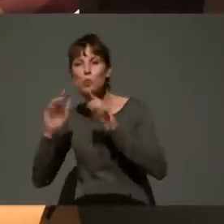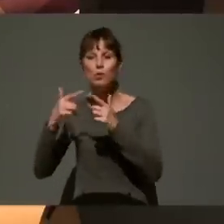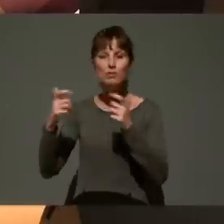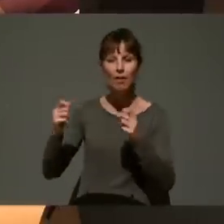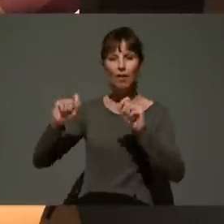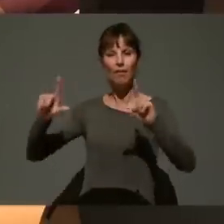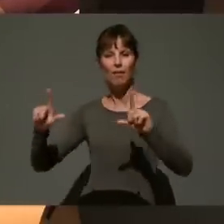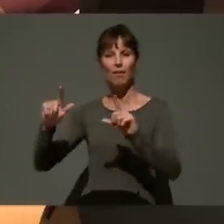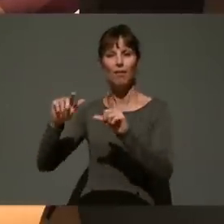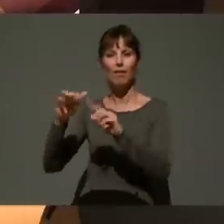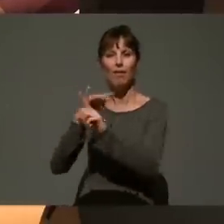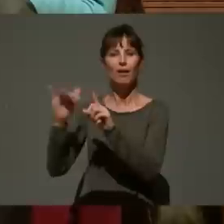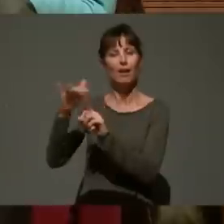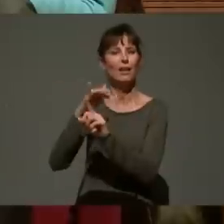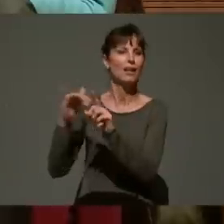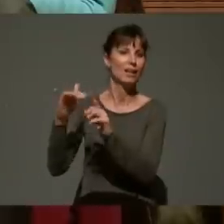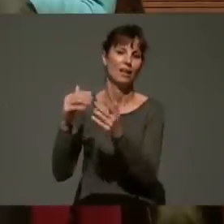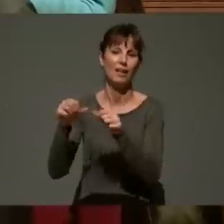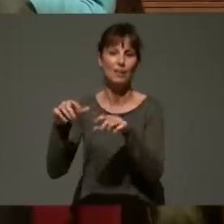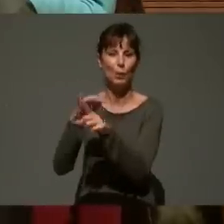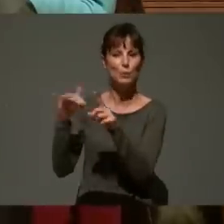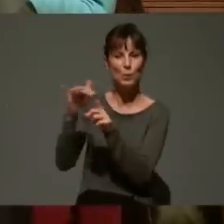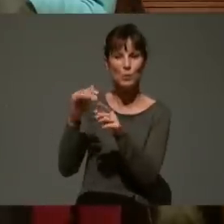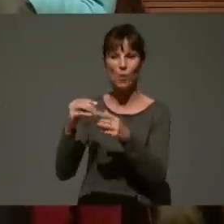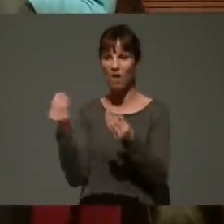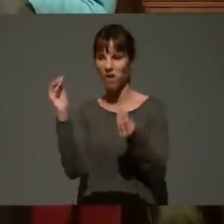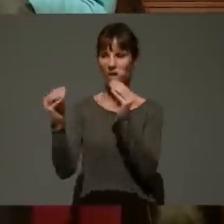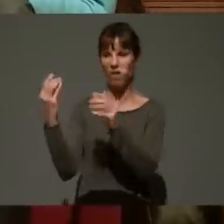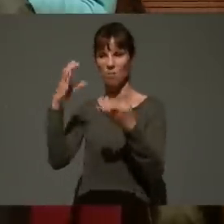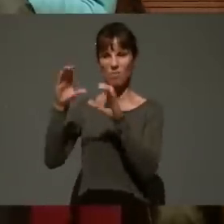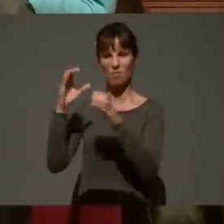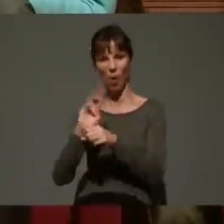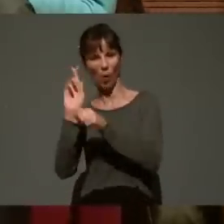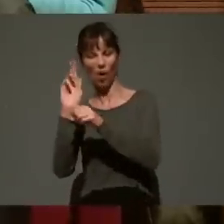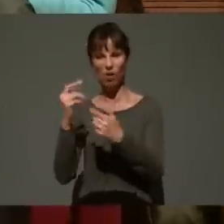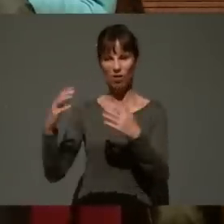pousser des gens un peu vers leurs limites sans qu'ils y soient préparés plus que ça ?